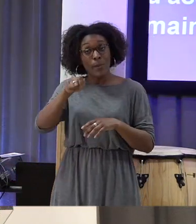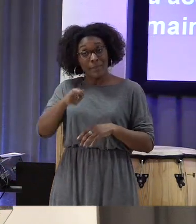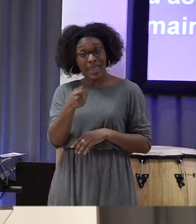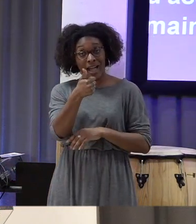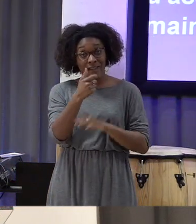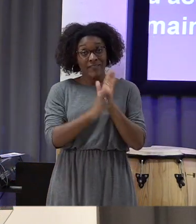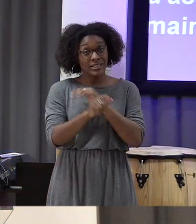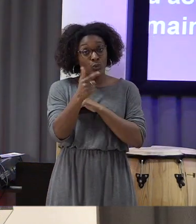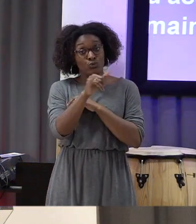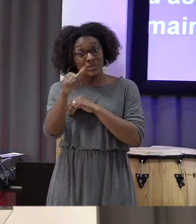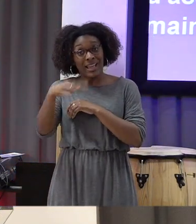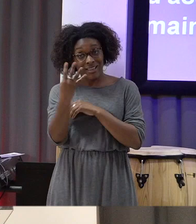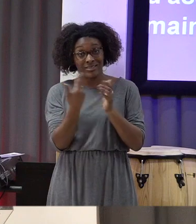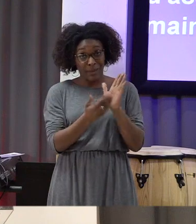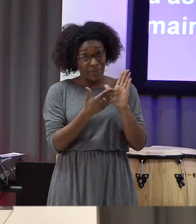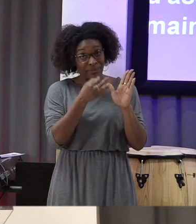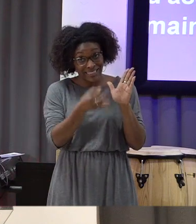à 15.